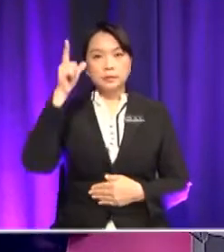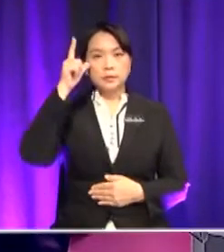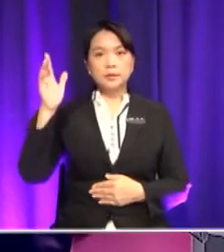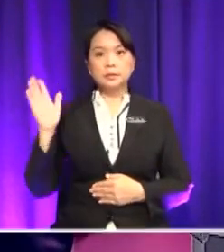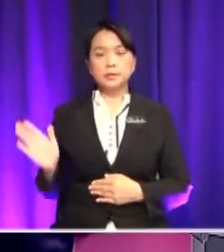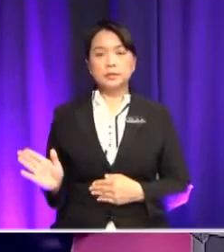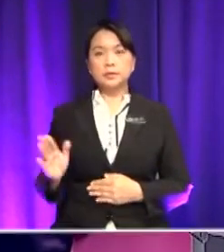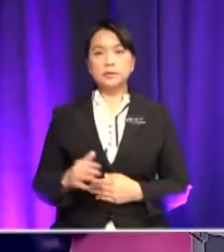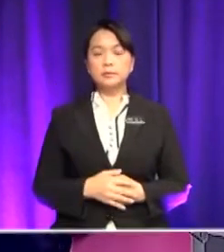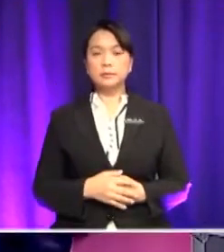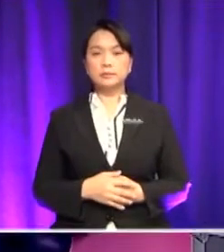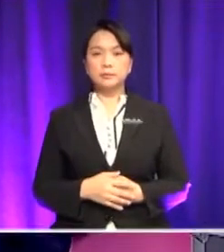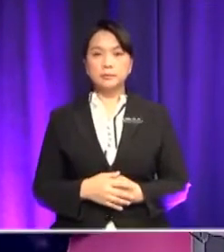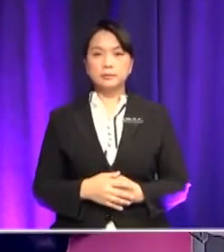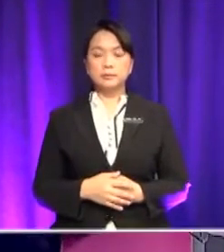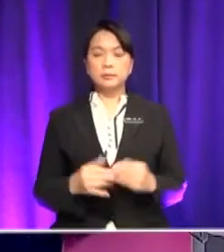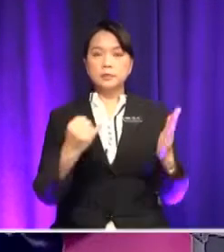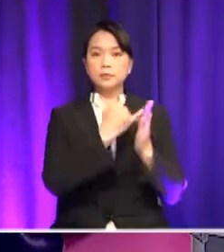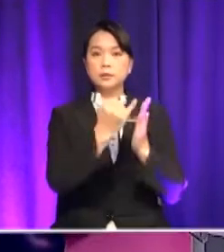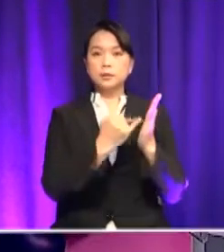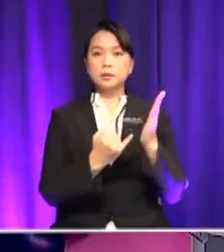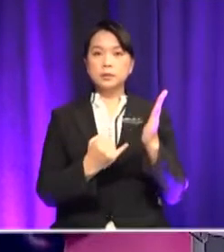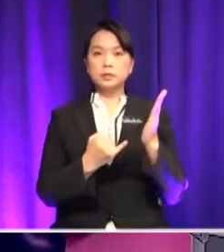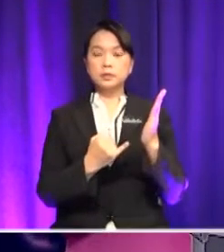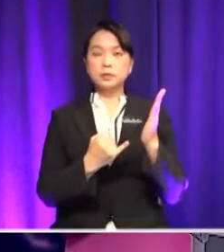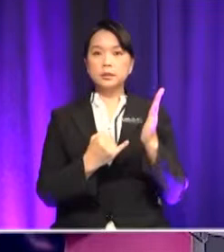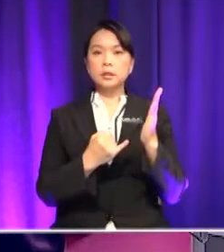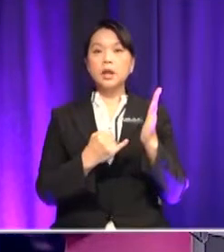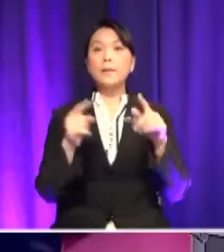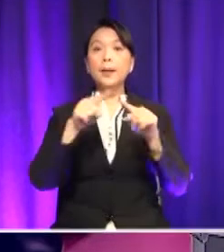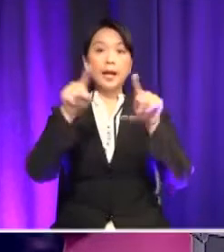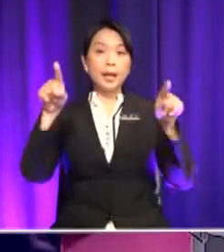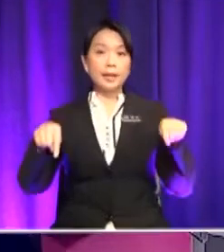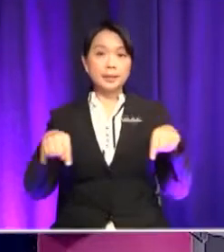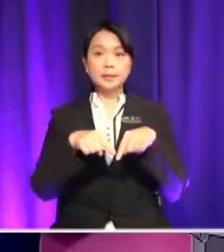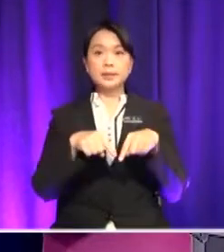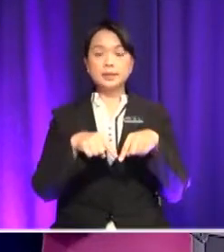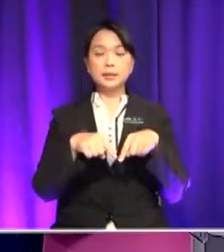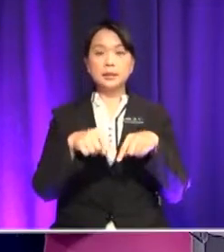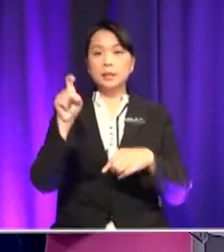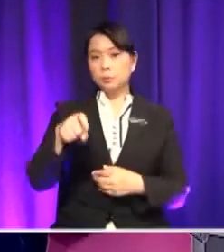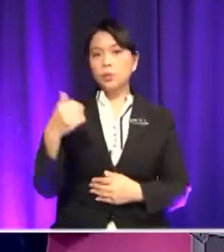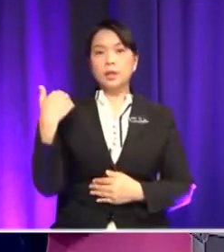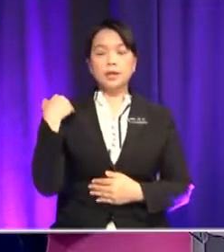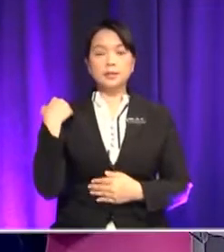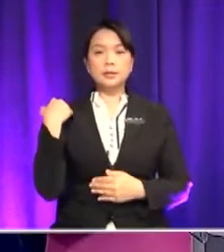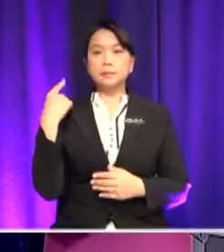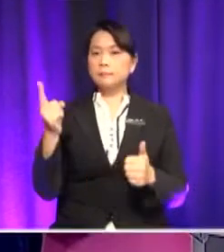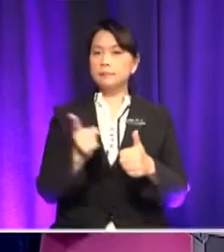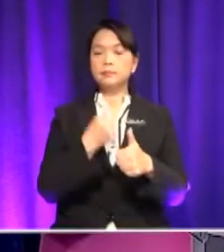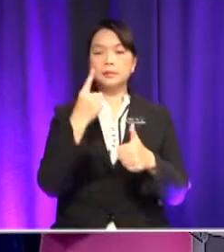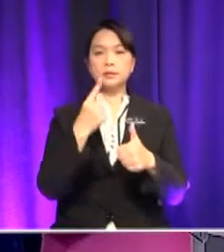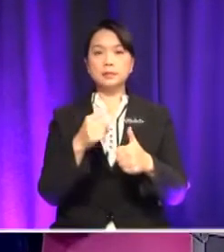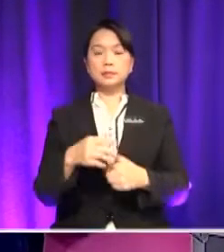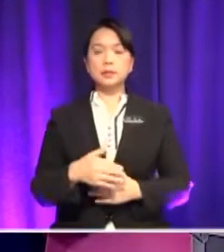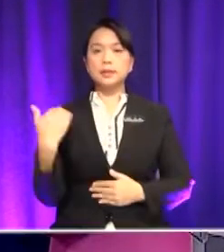kita tengok lukisan pelan. Okey, lukisan pelan ni yang pertama perlu diadakan. Terdiri